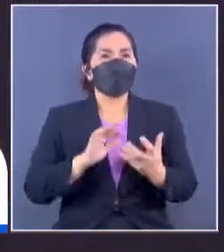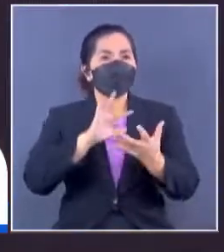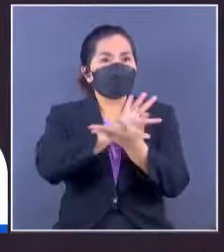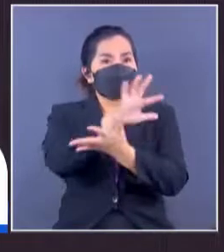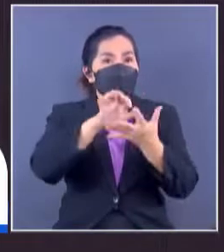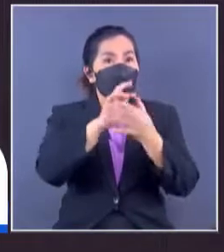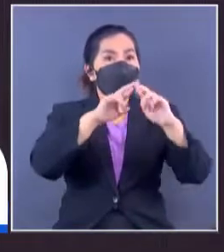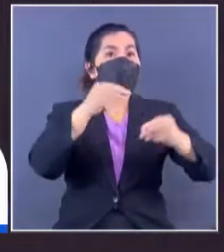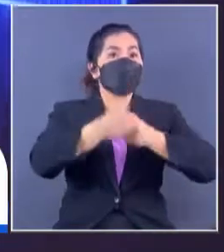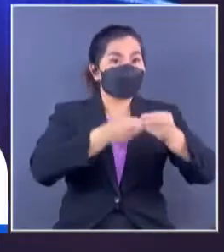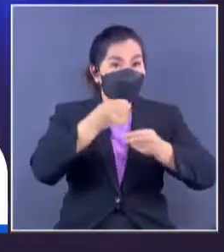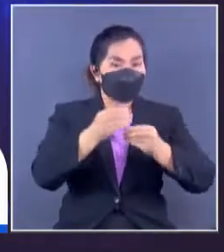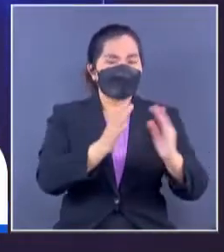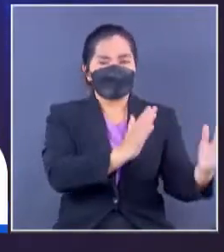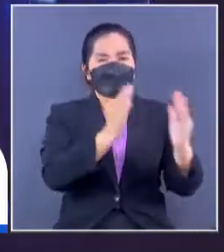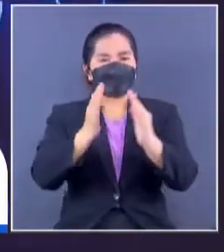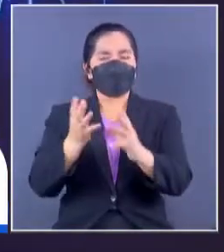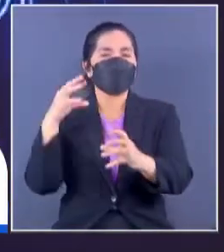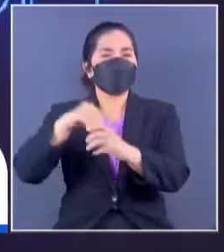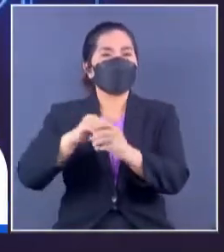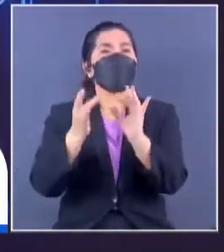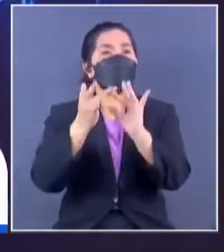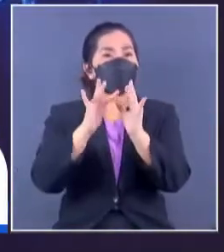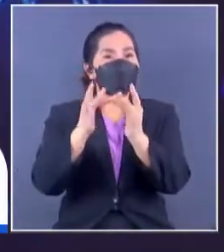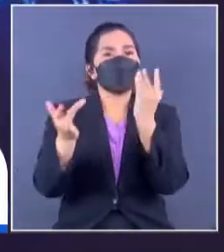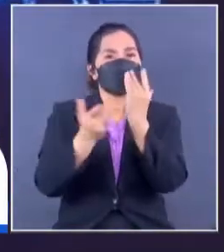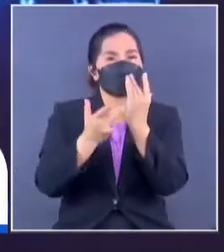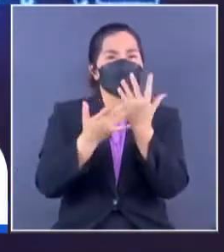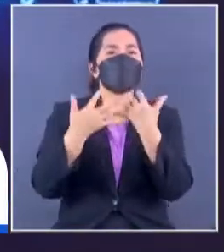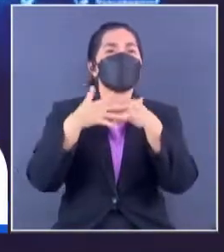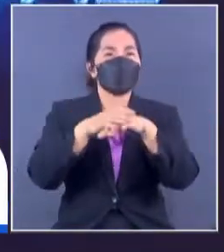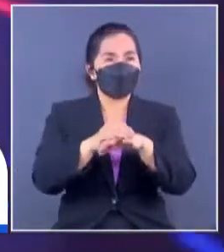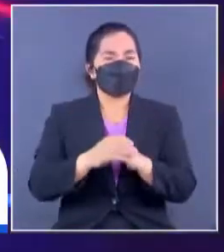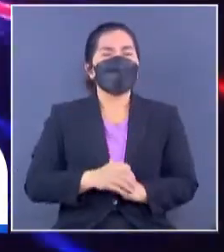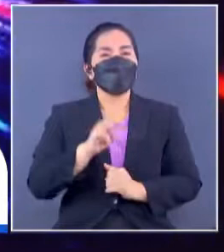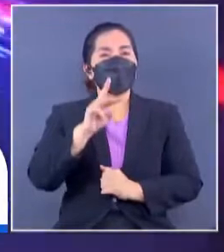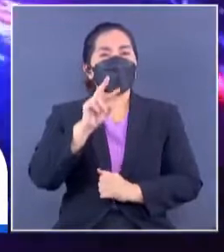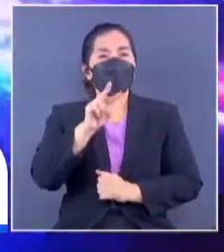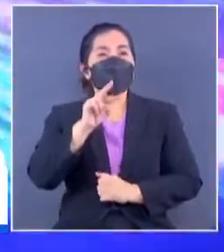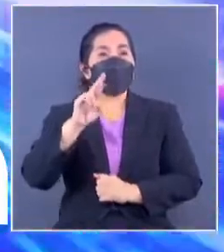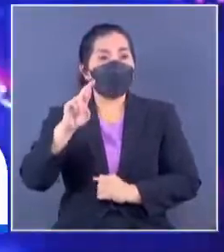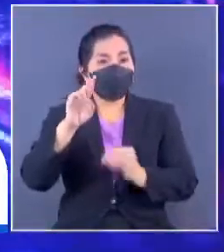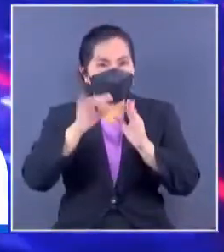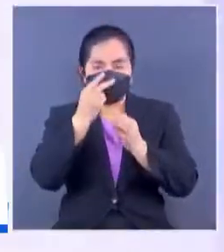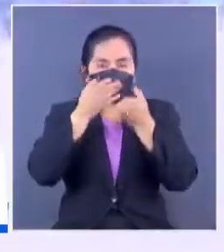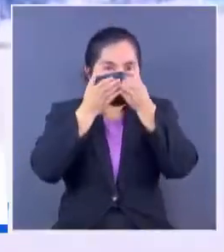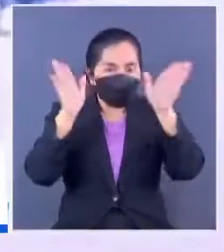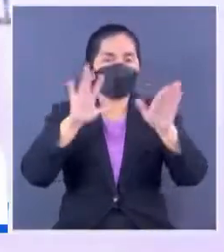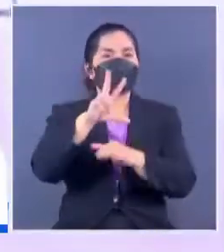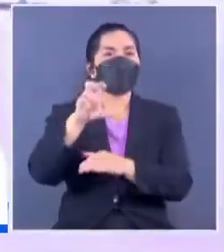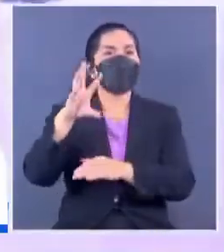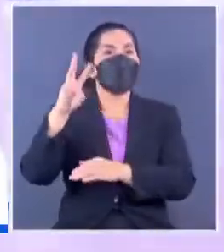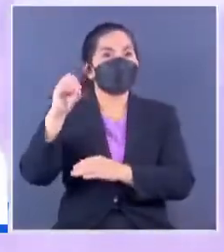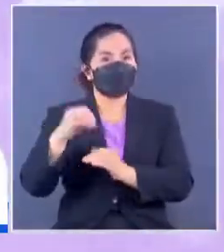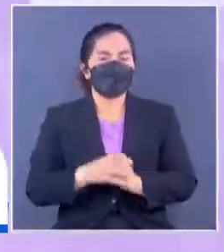ผสานร้านค้าแบบจำลองบนโลกออนไลน์เข้ากับเทคโนโลยี Virtual Reality แบบ360องศาครับที่